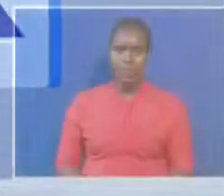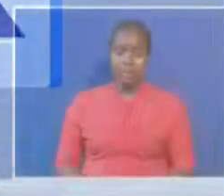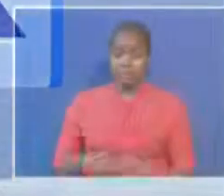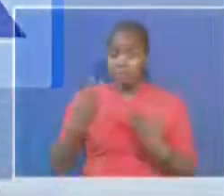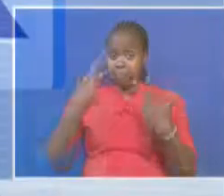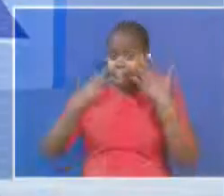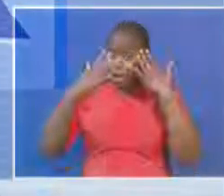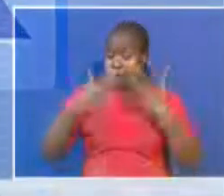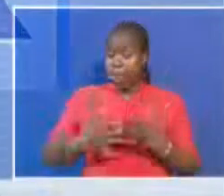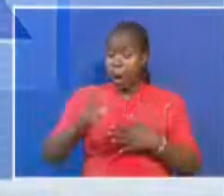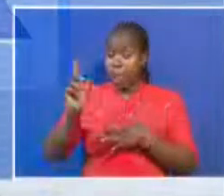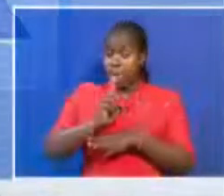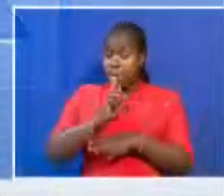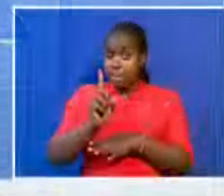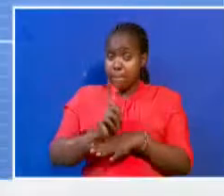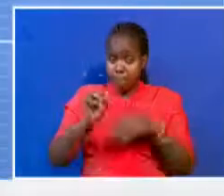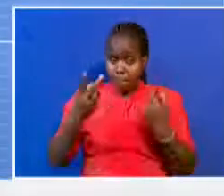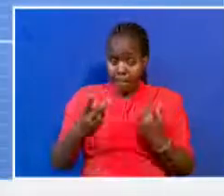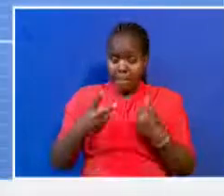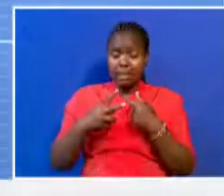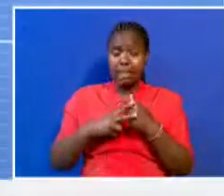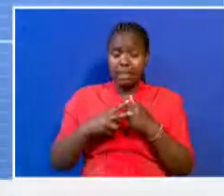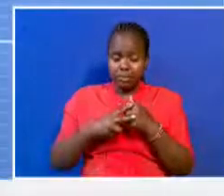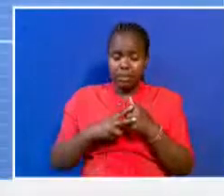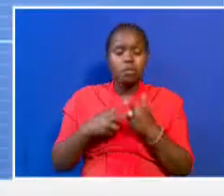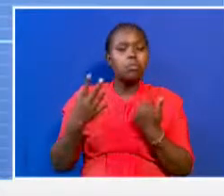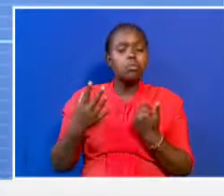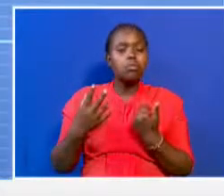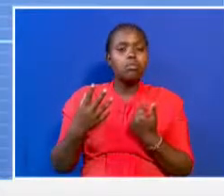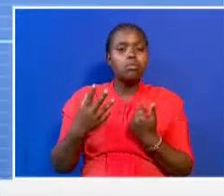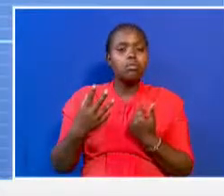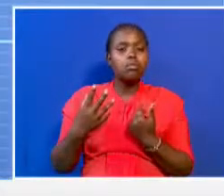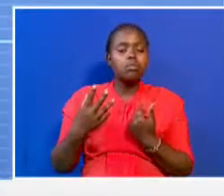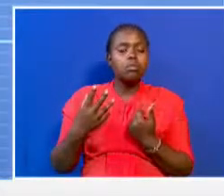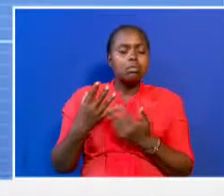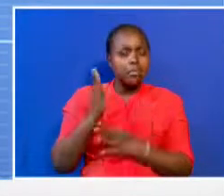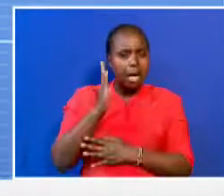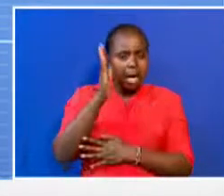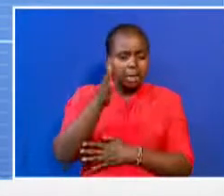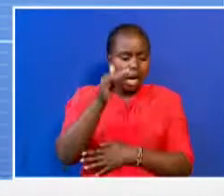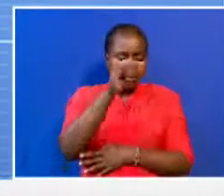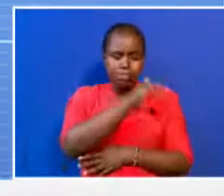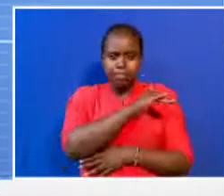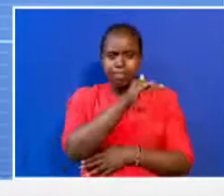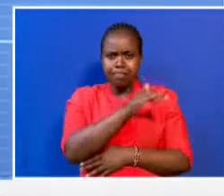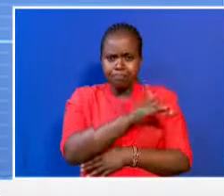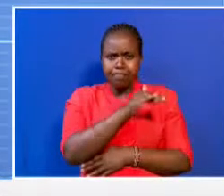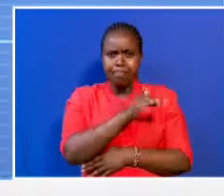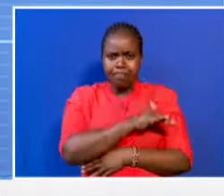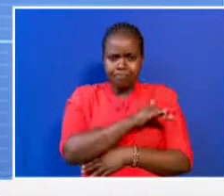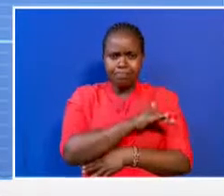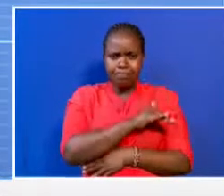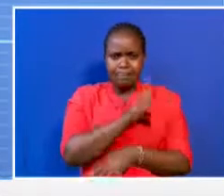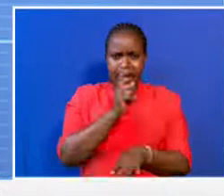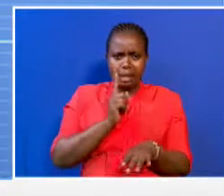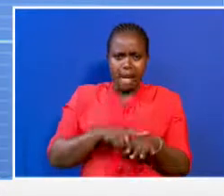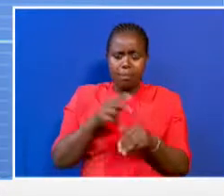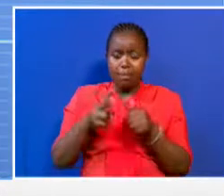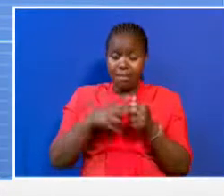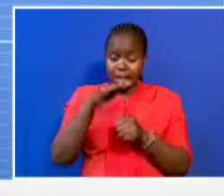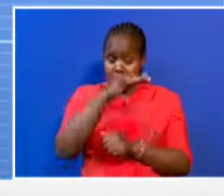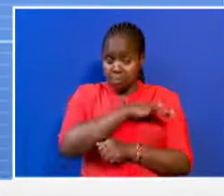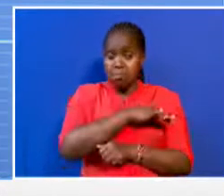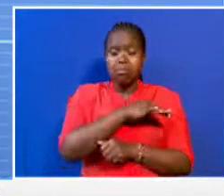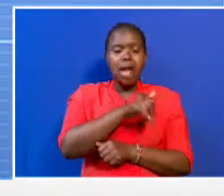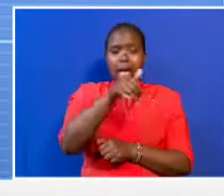Na mtazamaji, sekunde zimepereji na kwa dakika nazo dakika zikaweza kuvunja ungo na kuwaji saa. Hatimaye ndo inatimia saa moja juu